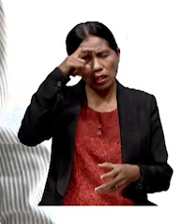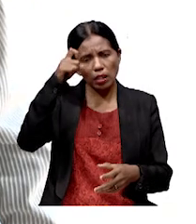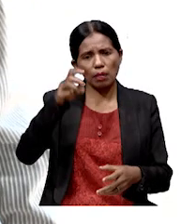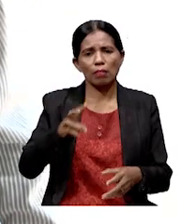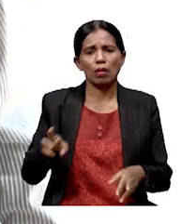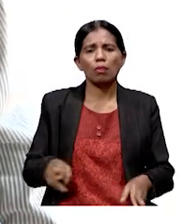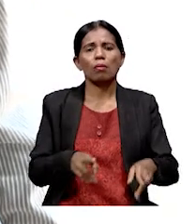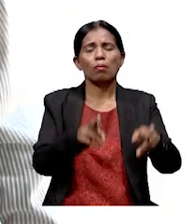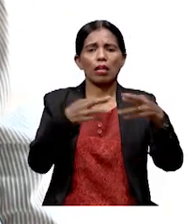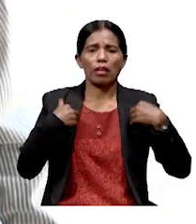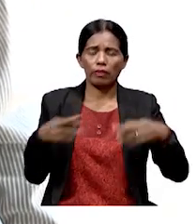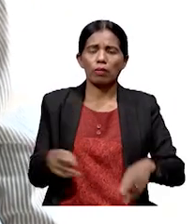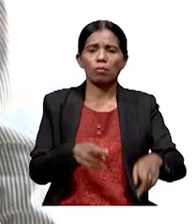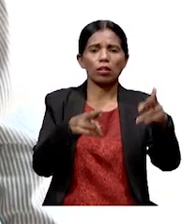mera